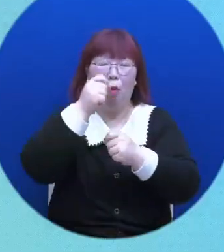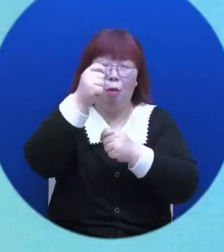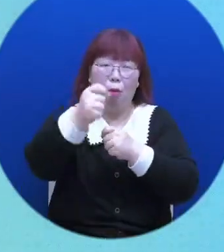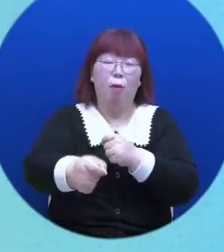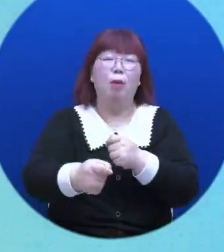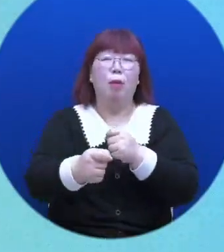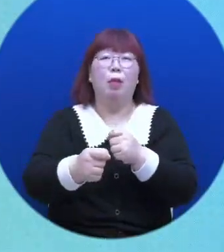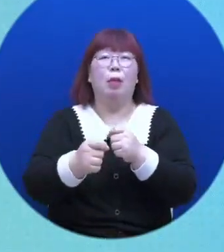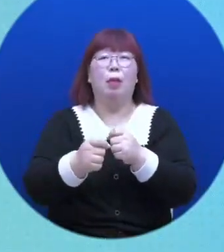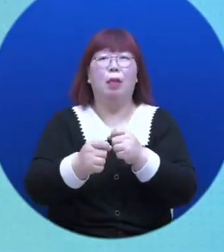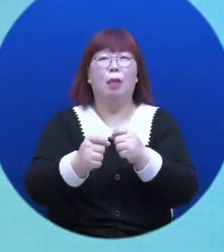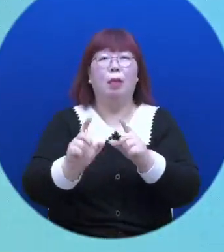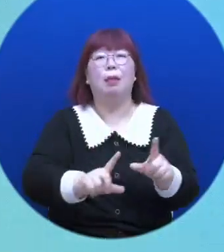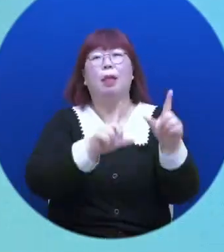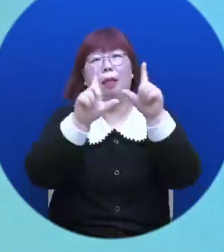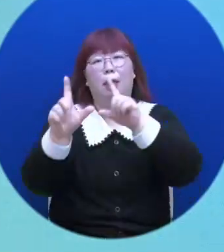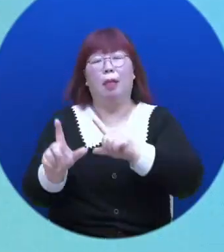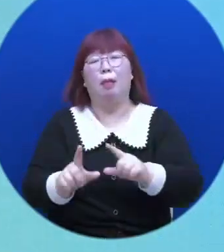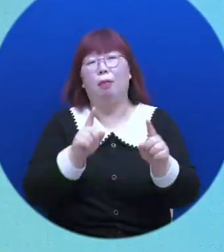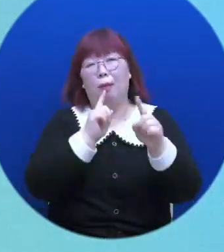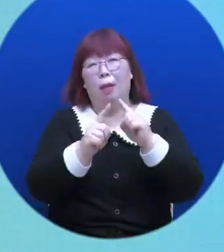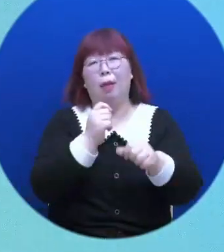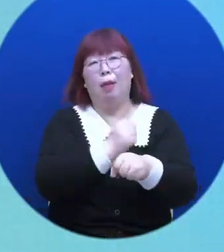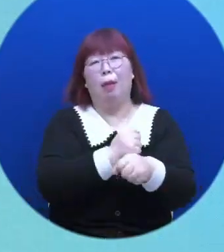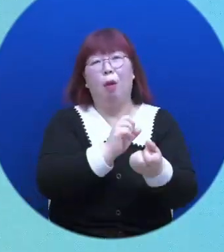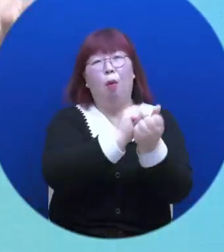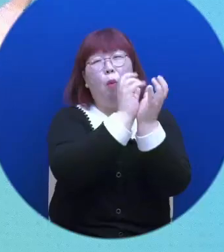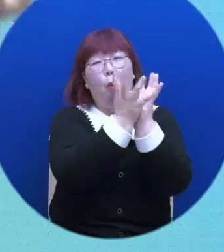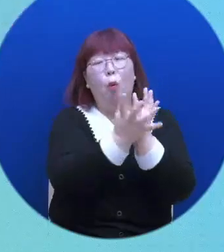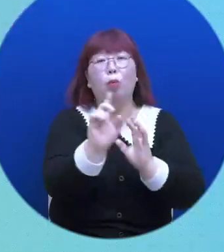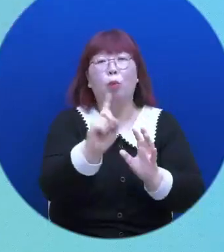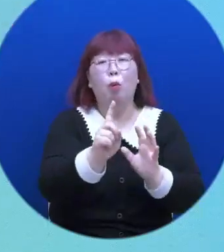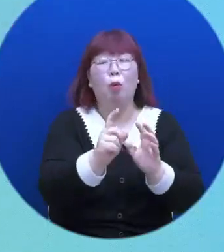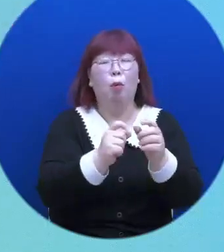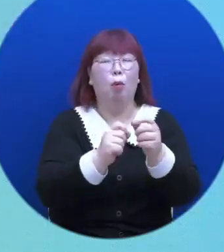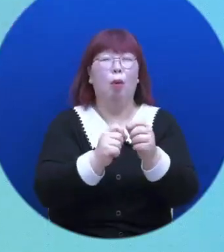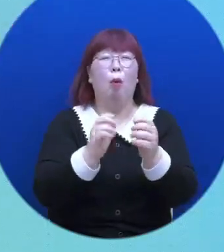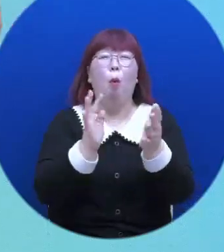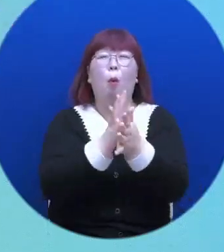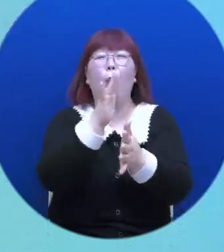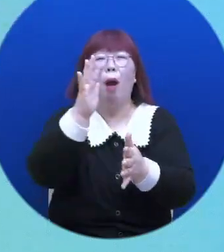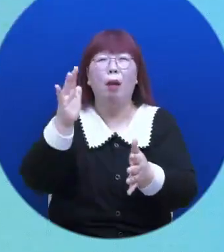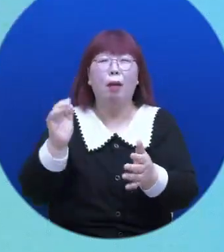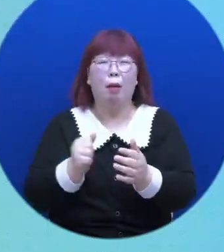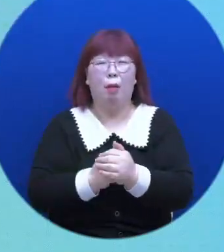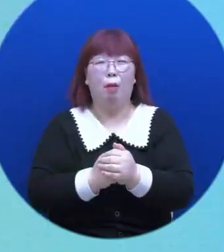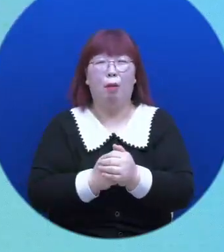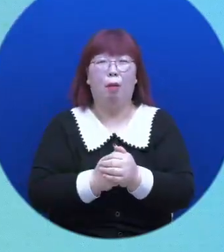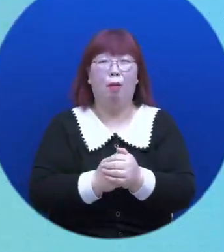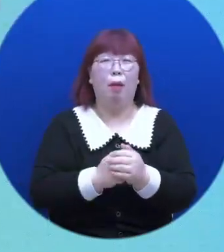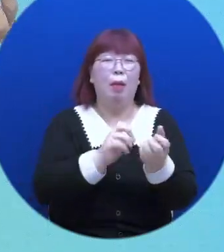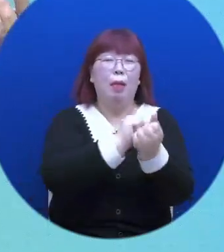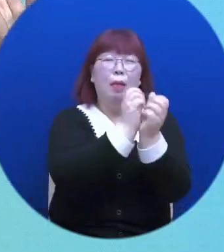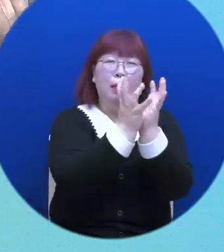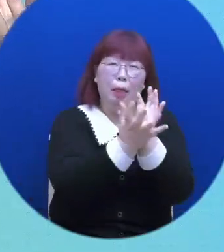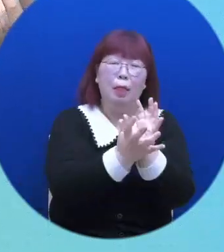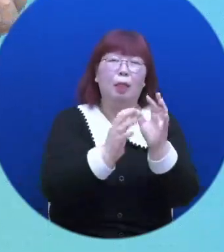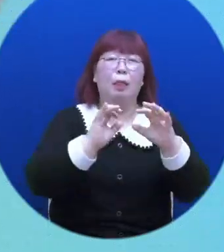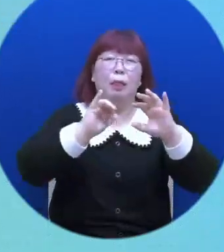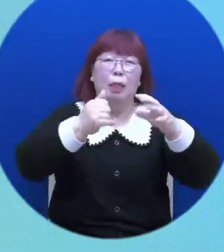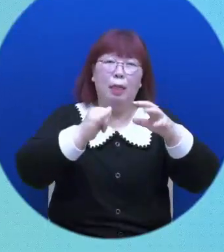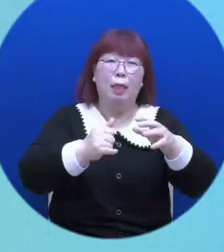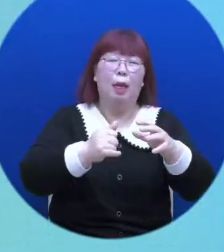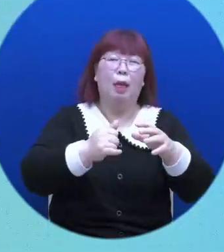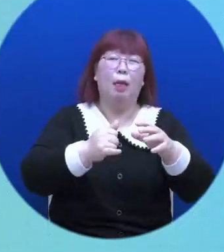꽃이 뭘까요? 아름다운 화려함이에요. 돈이 꽃이요, 세상 출세가 꽃이요, 자기